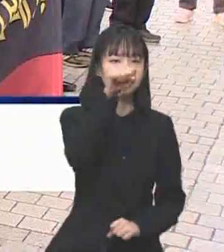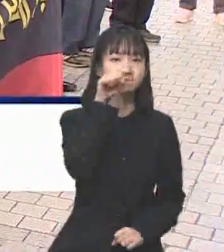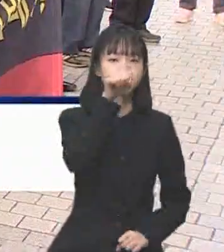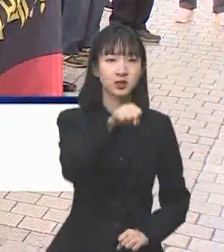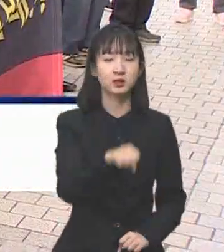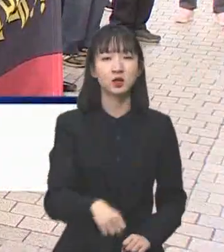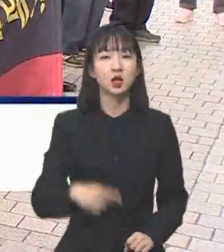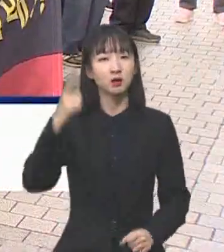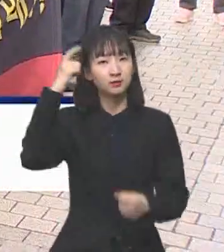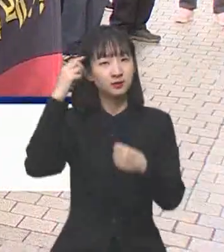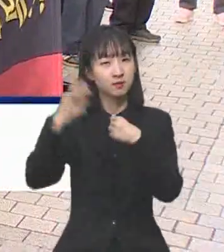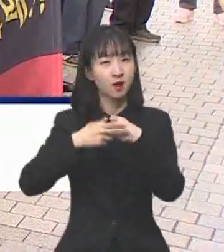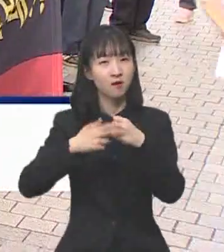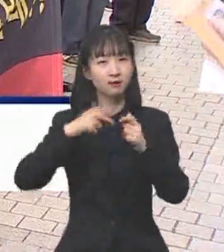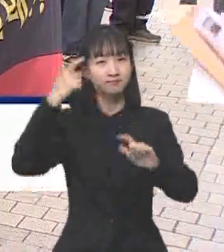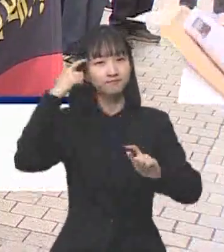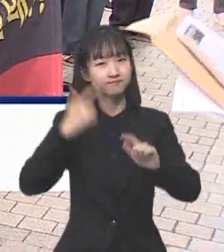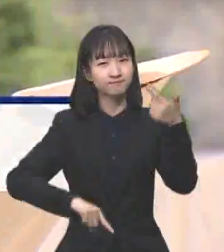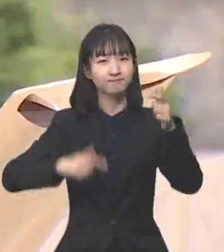4